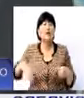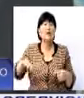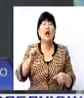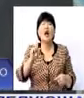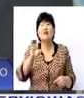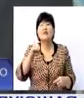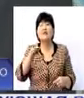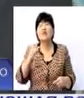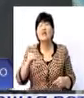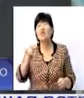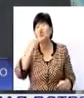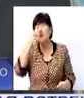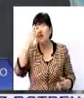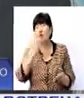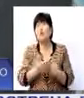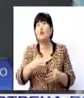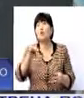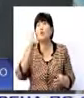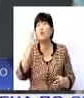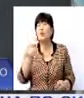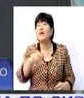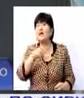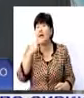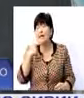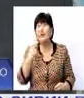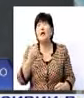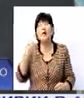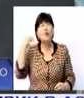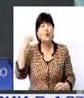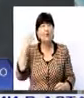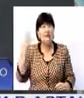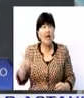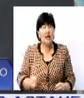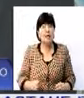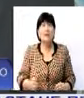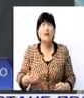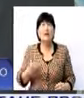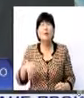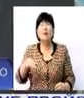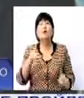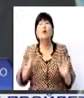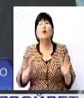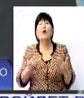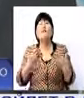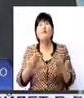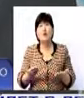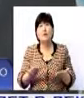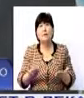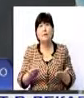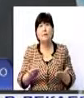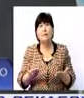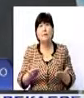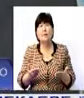Австрии есть, в Чехии есть, в Турции есть, в России, в Узбекистане. Мы на рынке только год.